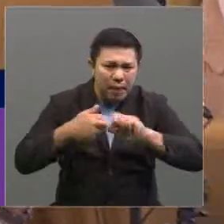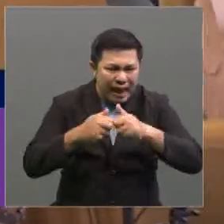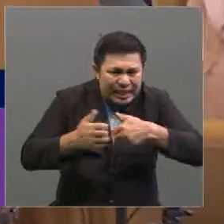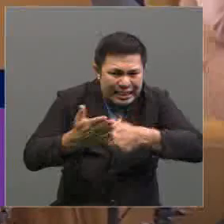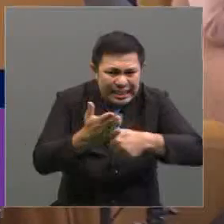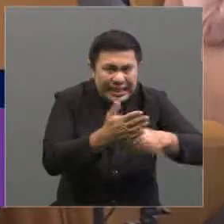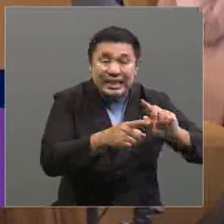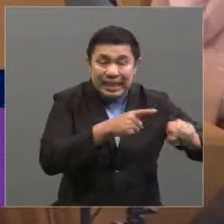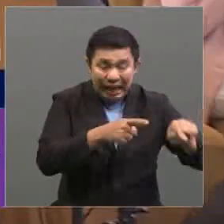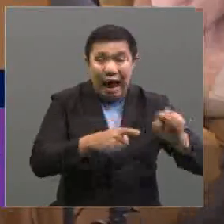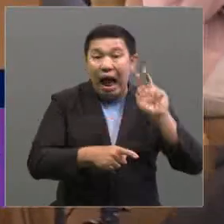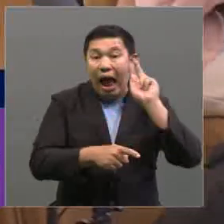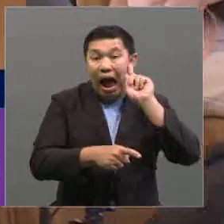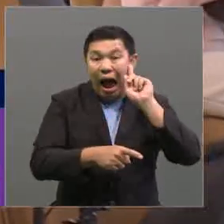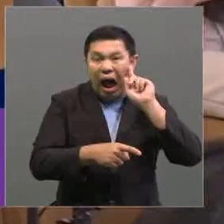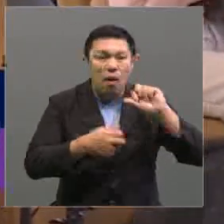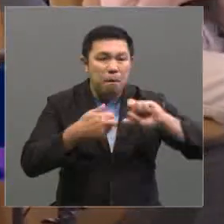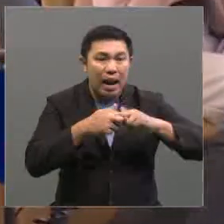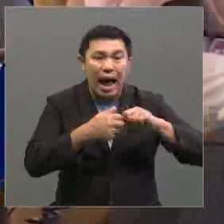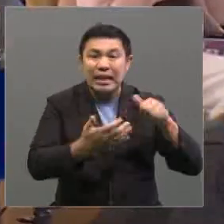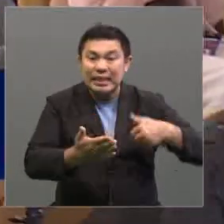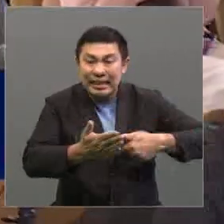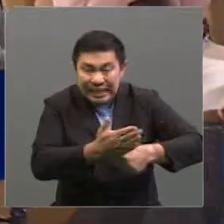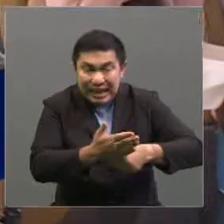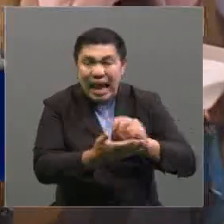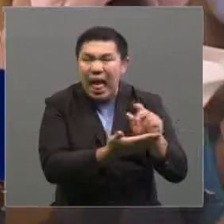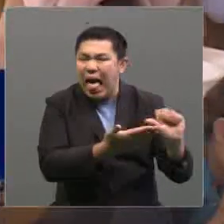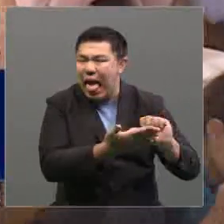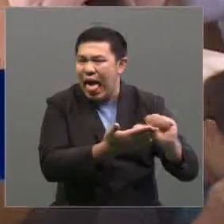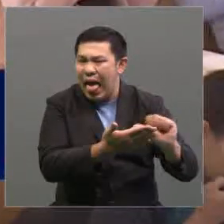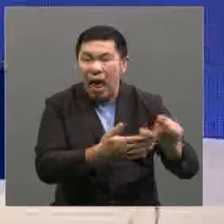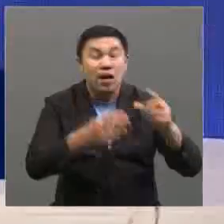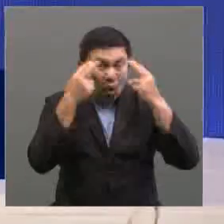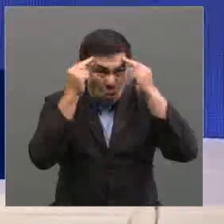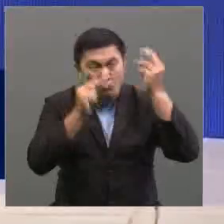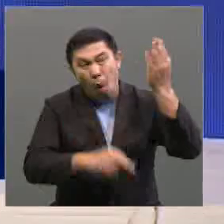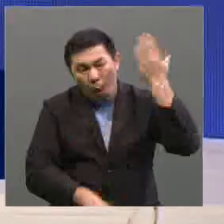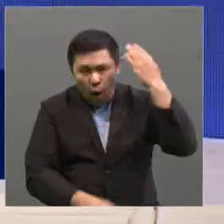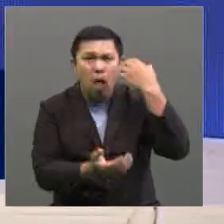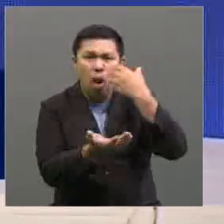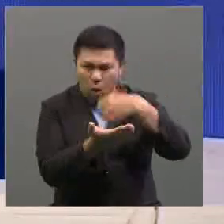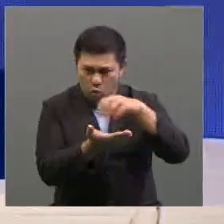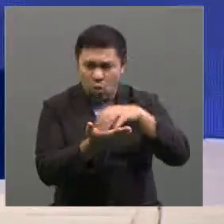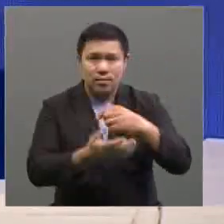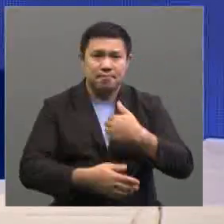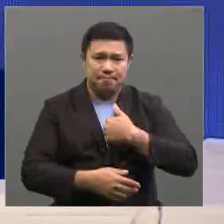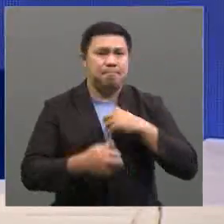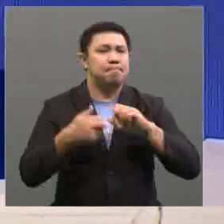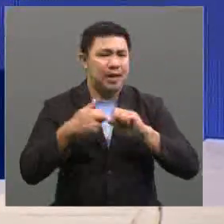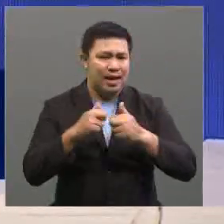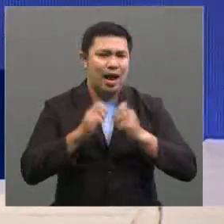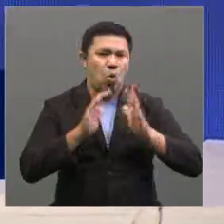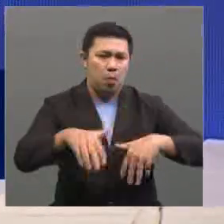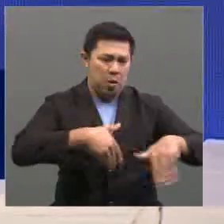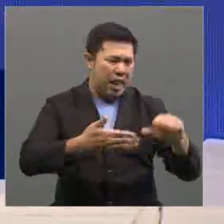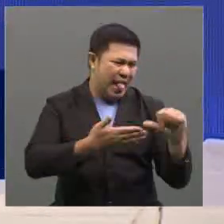ว่าการแถลงข่าวการแก้ปัญหาหนี้ทั้งระบบก็จะเป็นไปตามที่นายกรัฐมนตรีตีเคยให้สัมภาษณ์ไว้นะคะว่าจะแก้ปัญหาหนี้สินของ